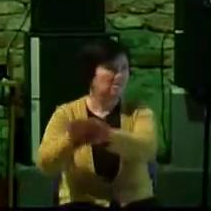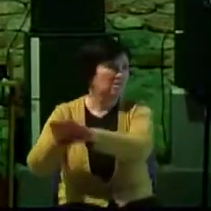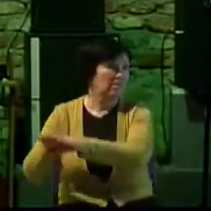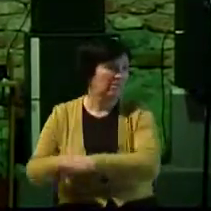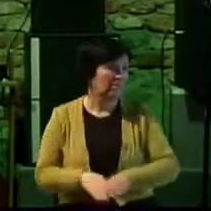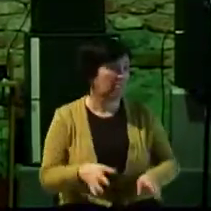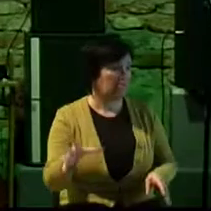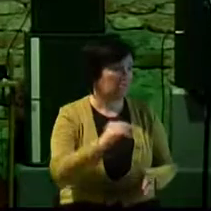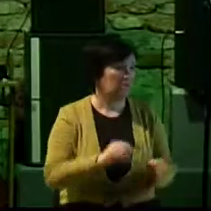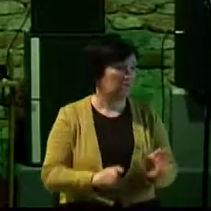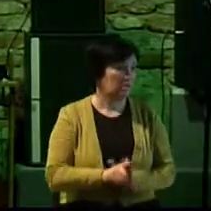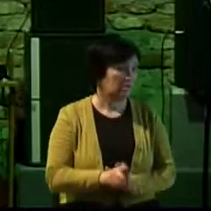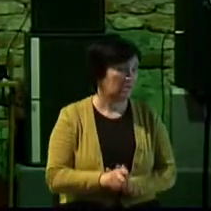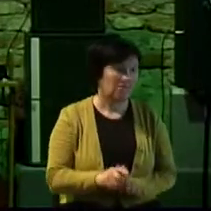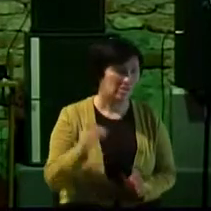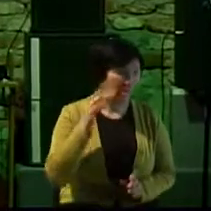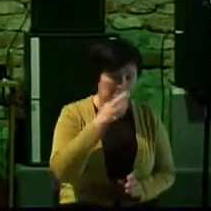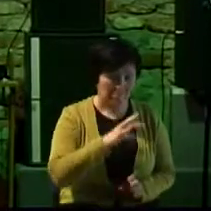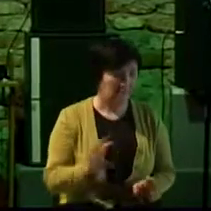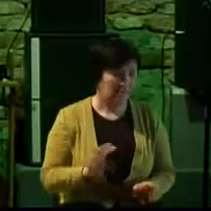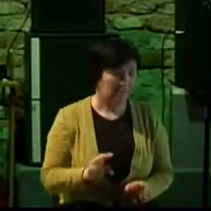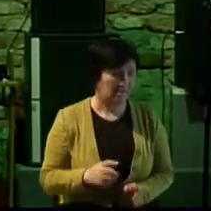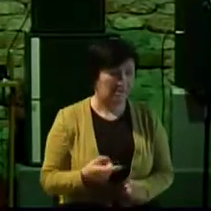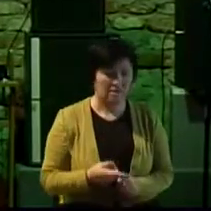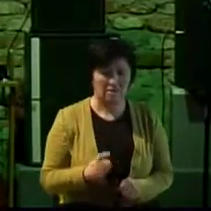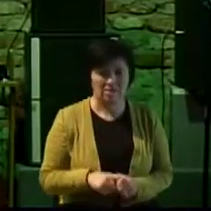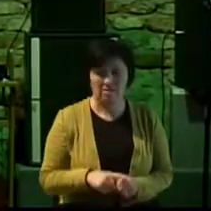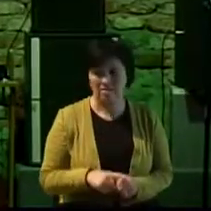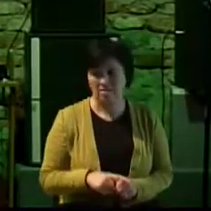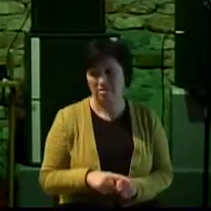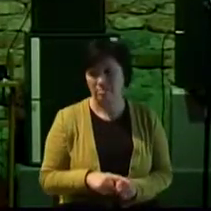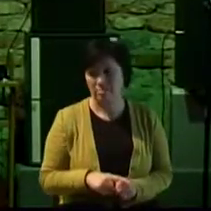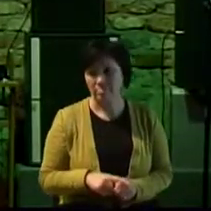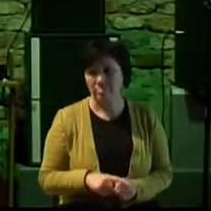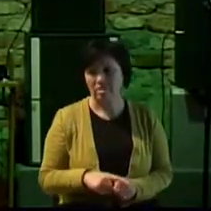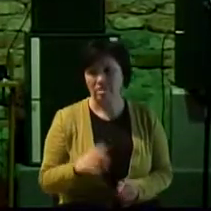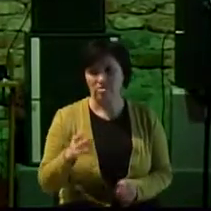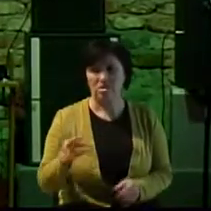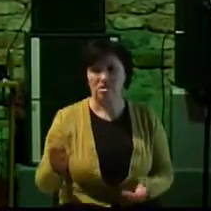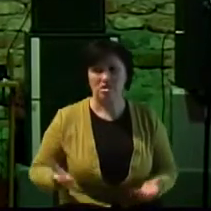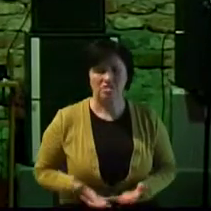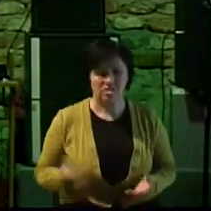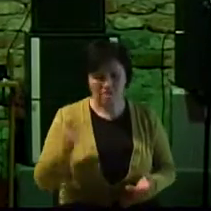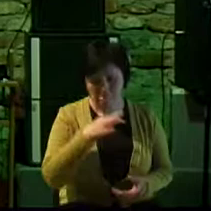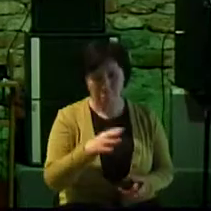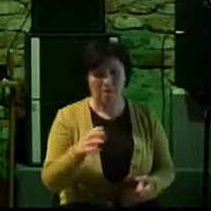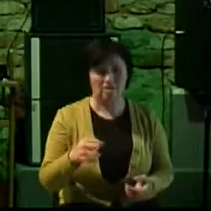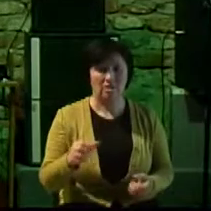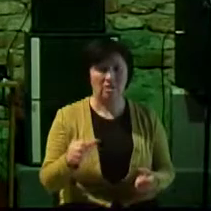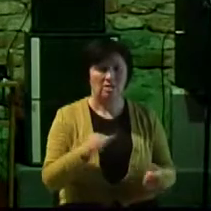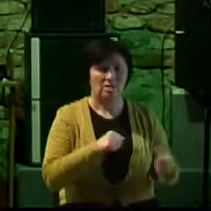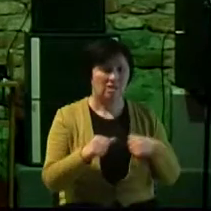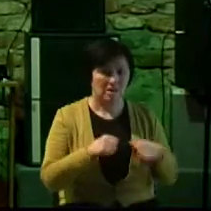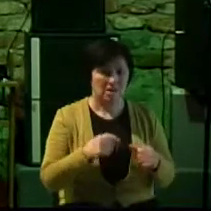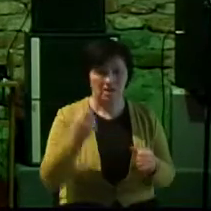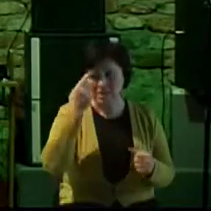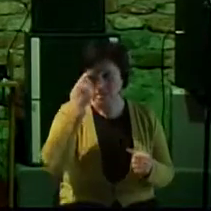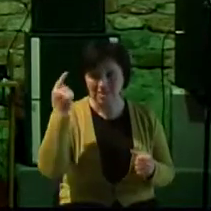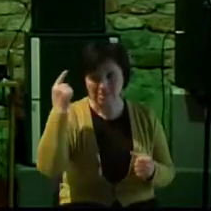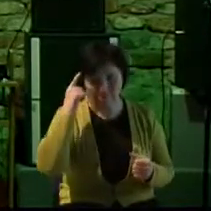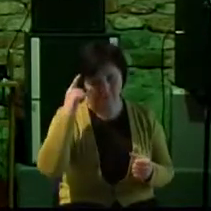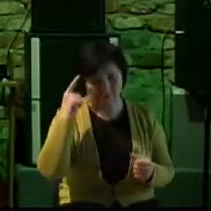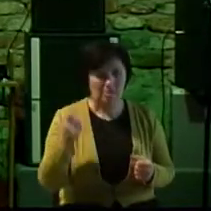корне неправильно. Если кто-то живет неправильно, если кто-то живет во грехе, если кто-то является лицемером,